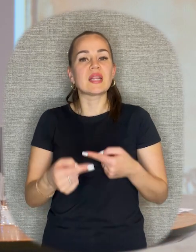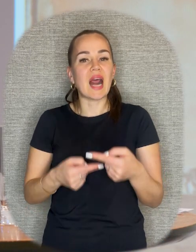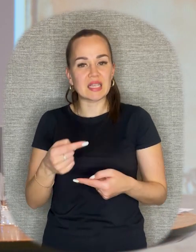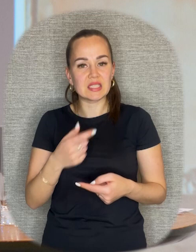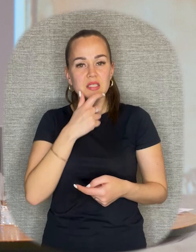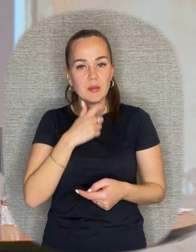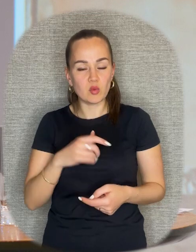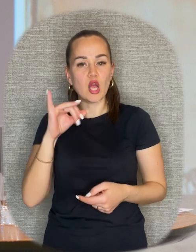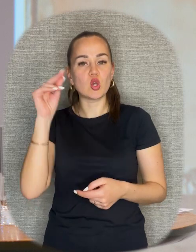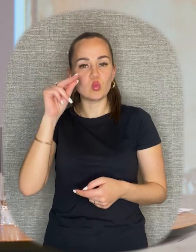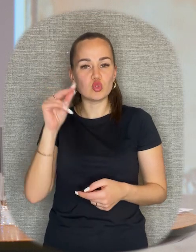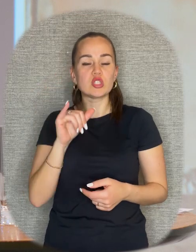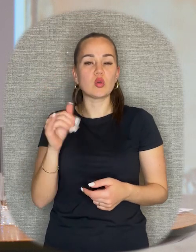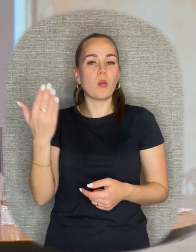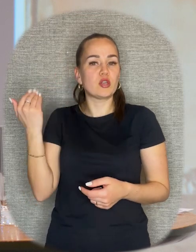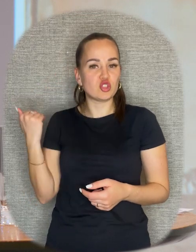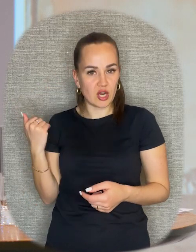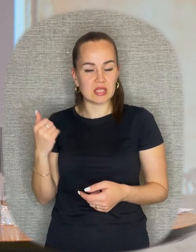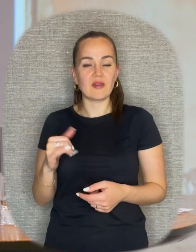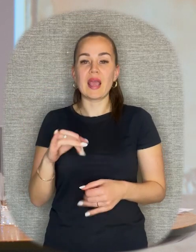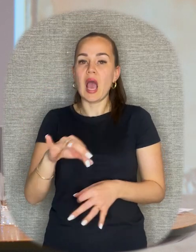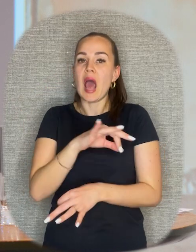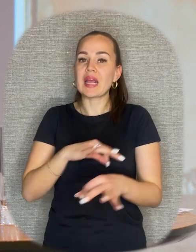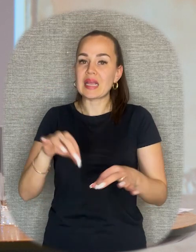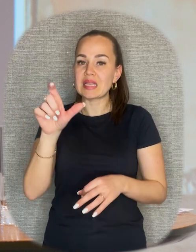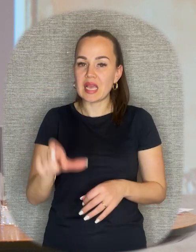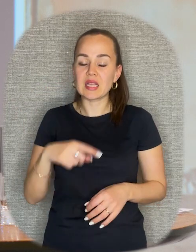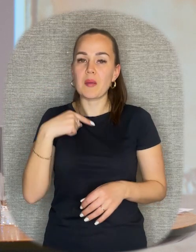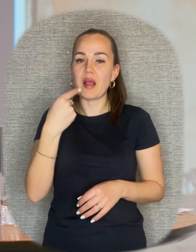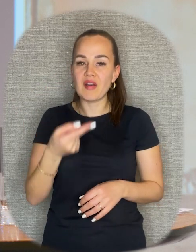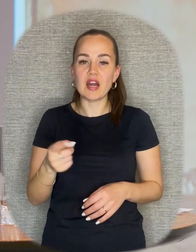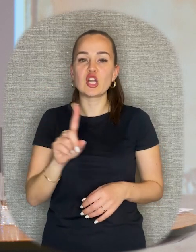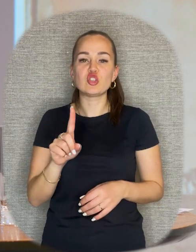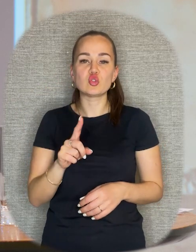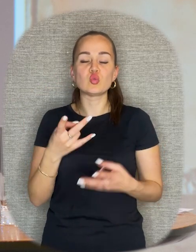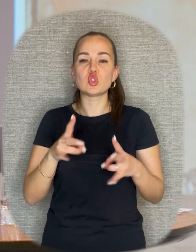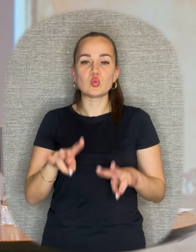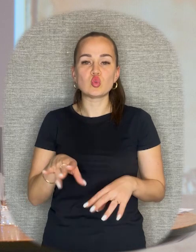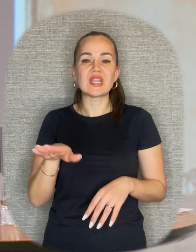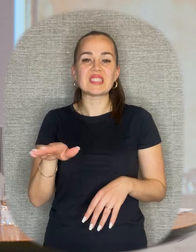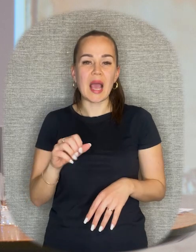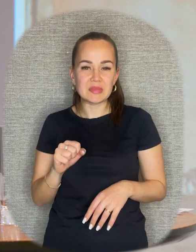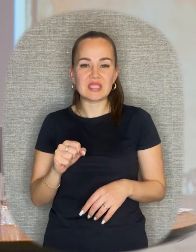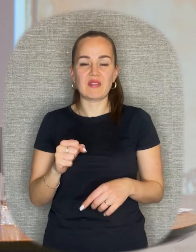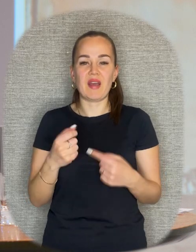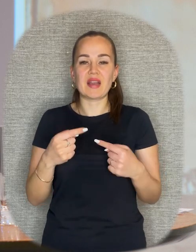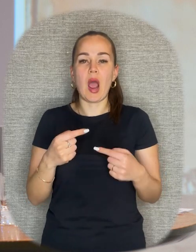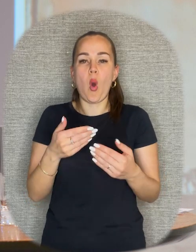учиться у предшественников Архитекторов предостерегали от формального